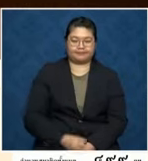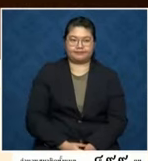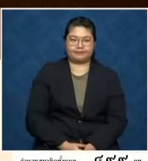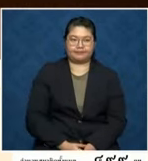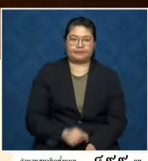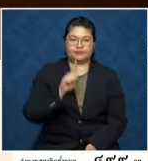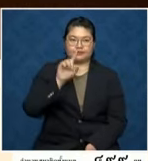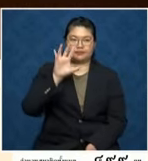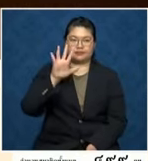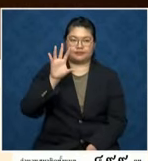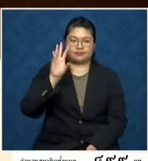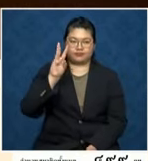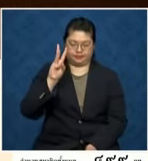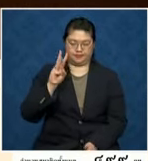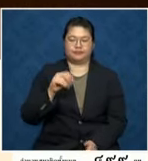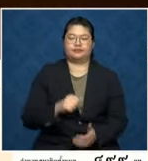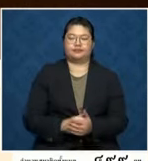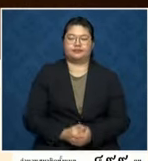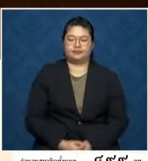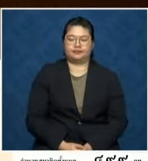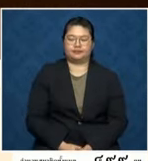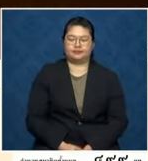ครับ156ครับ ขอบคุณค่ะ